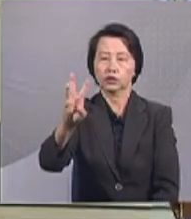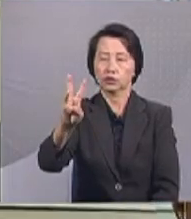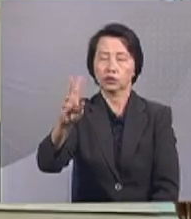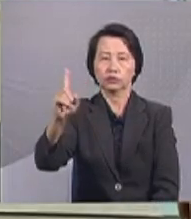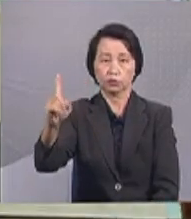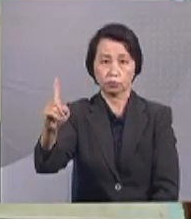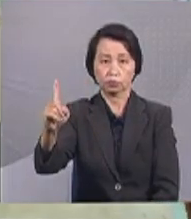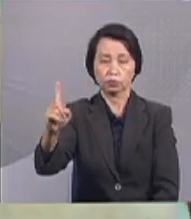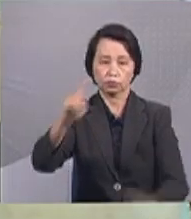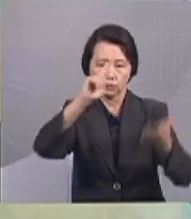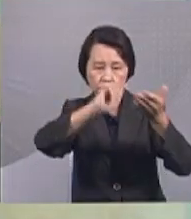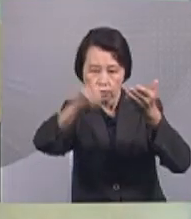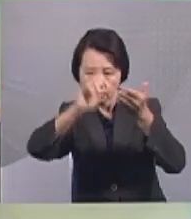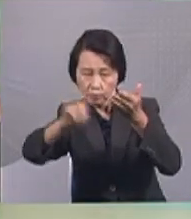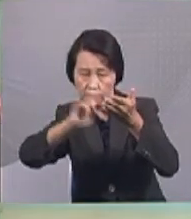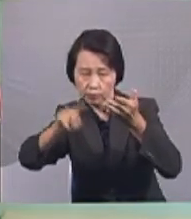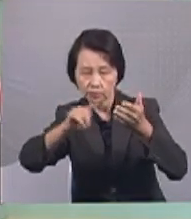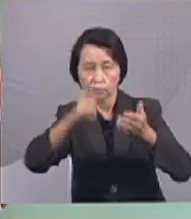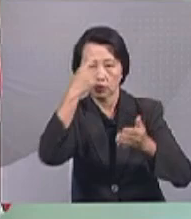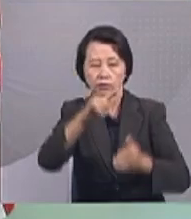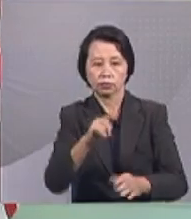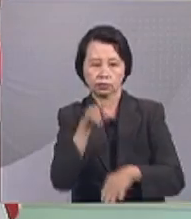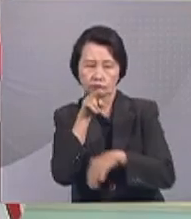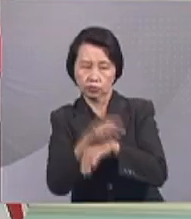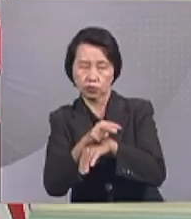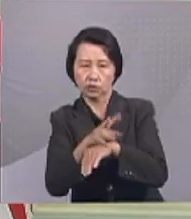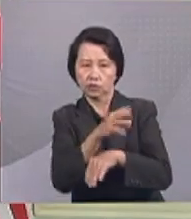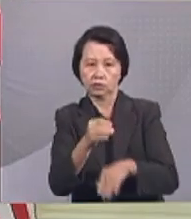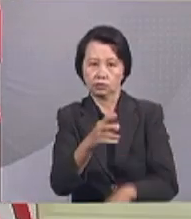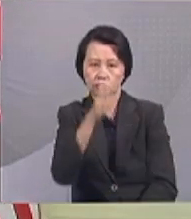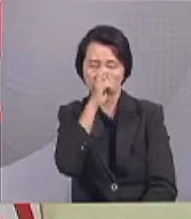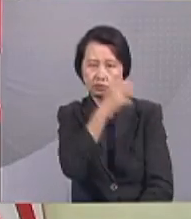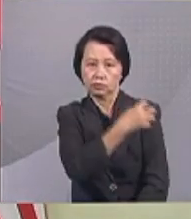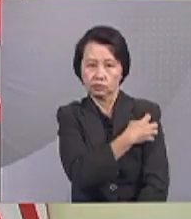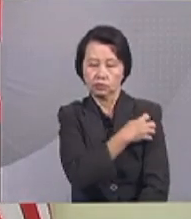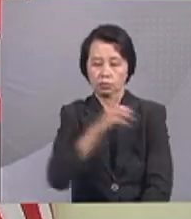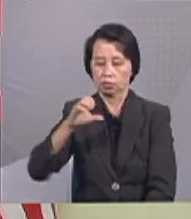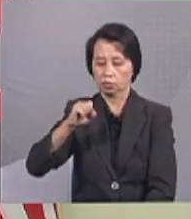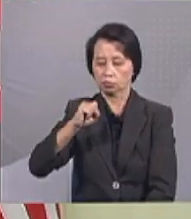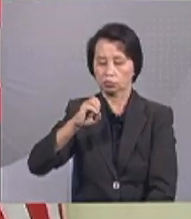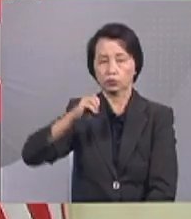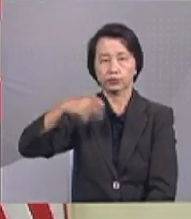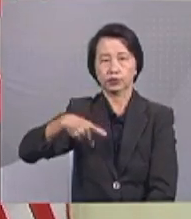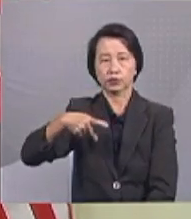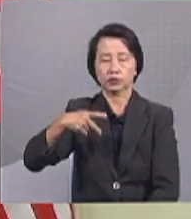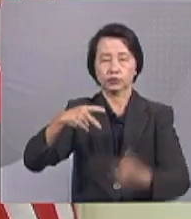70,461 pemeriksaan bagi memantau dan menguatkuasakan SOP